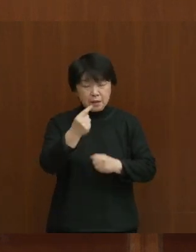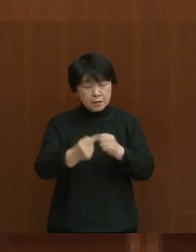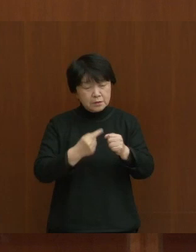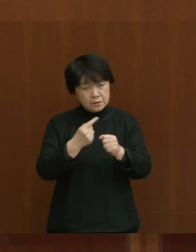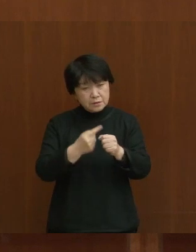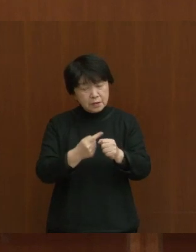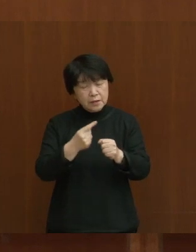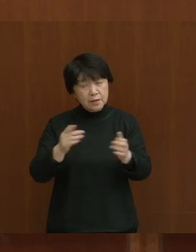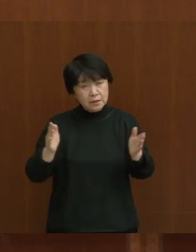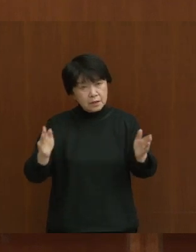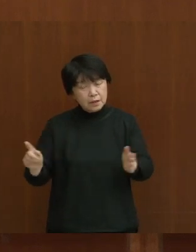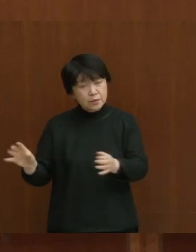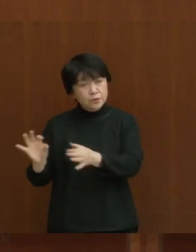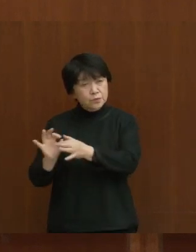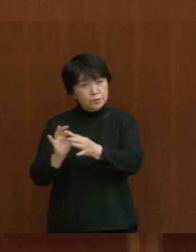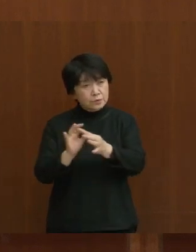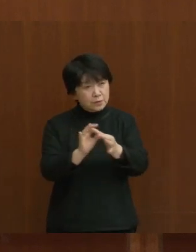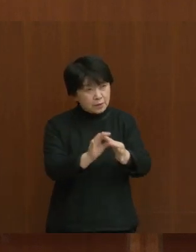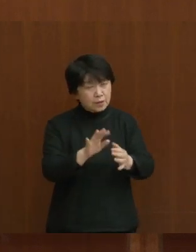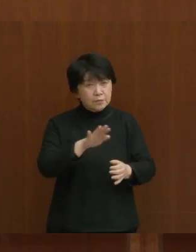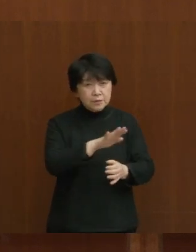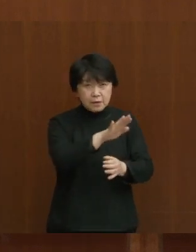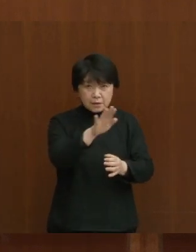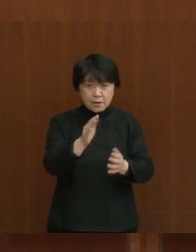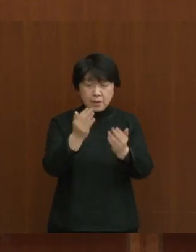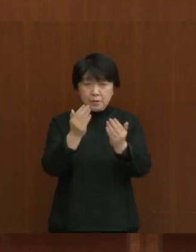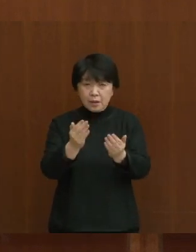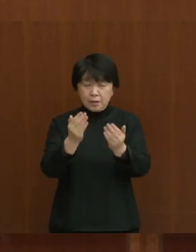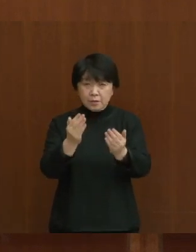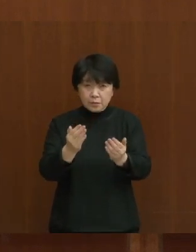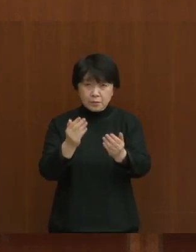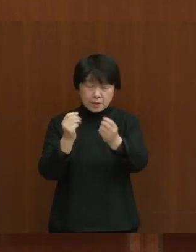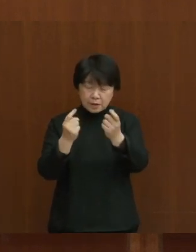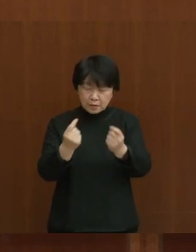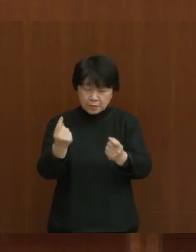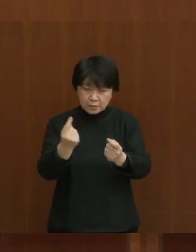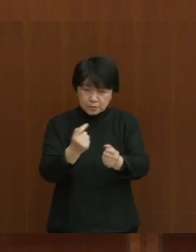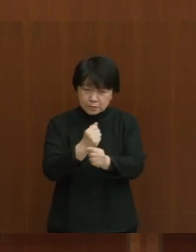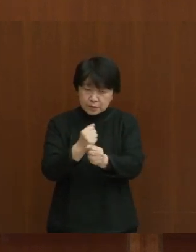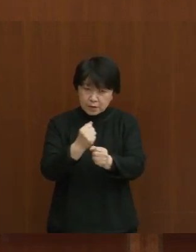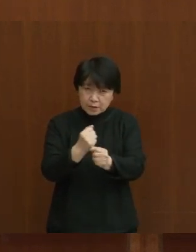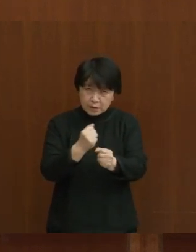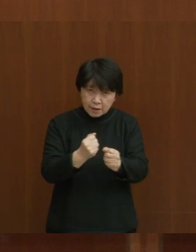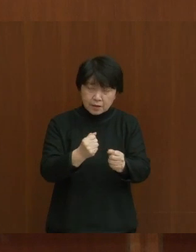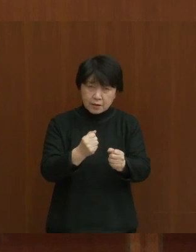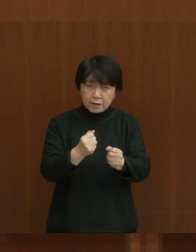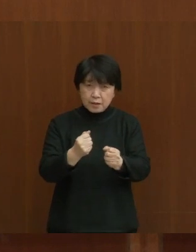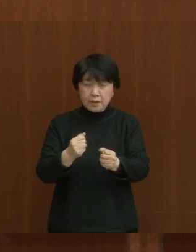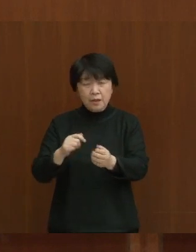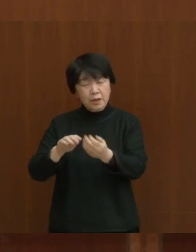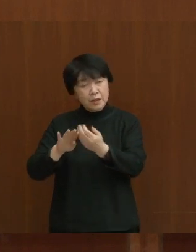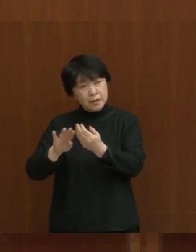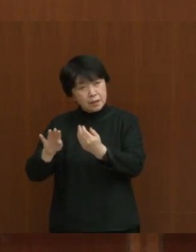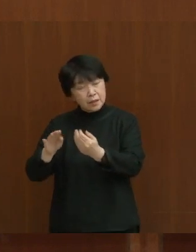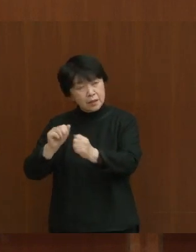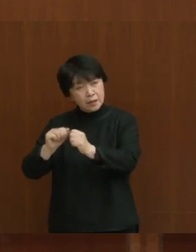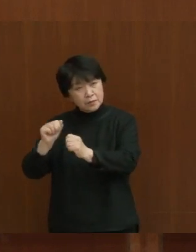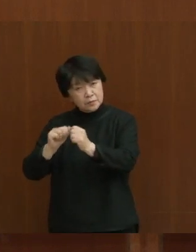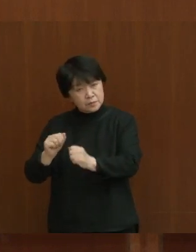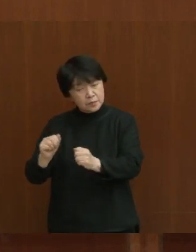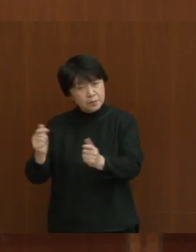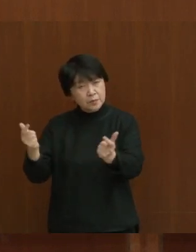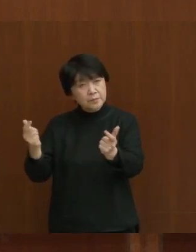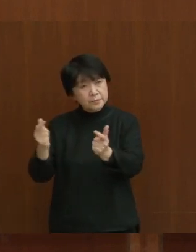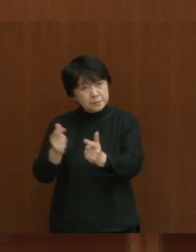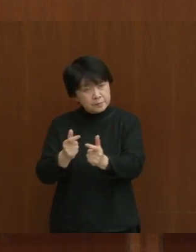じ、皆さんのキャンパスへの立ち入りや課外活動を一部制限し、多くの授業